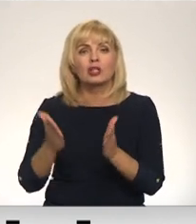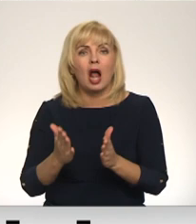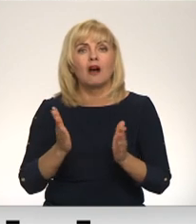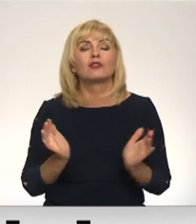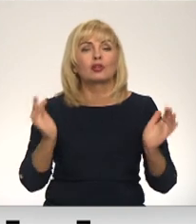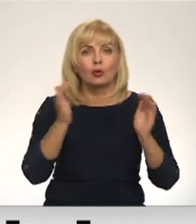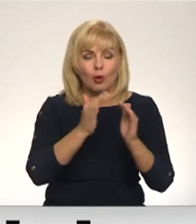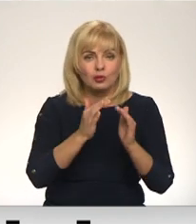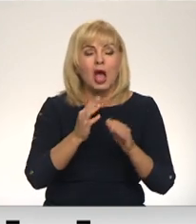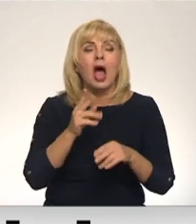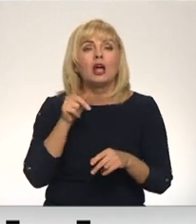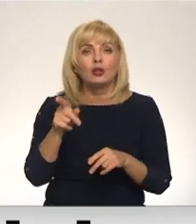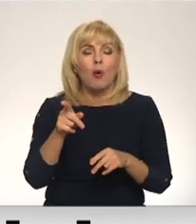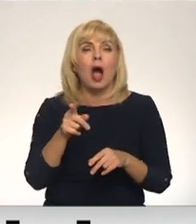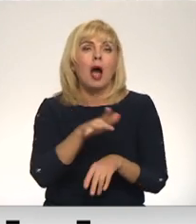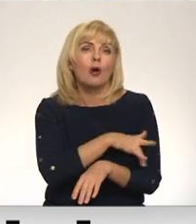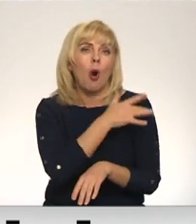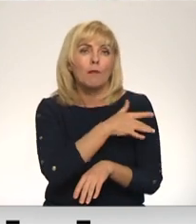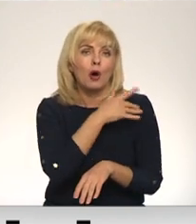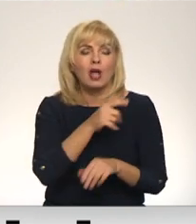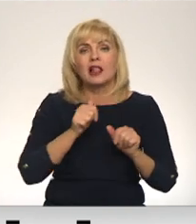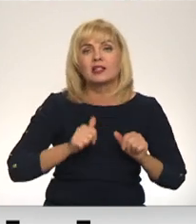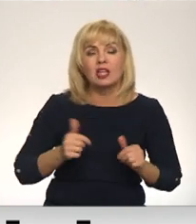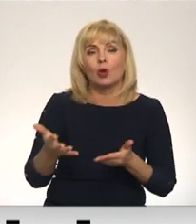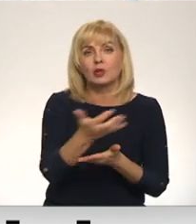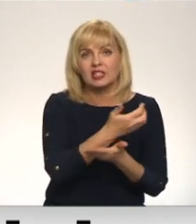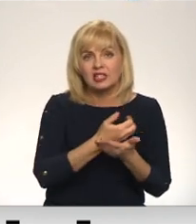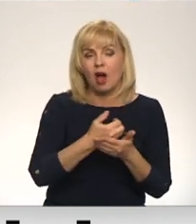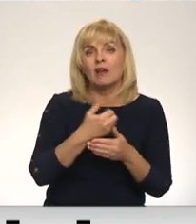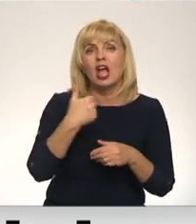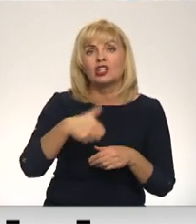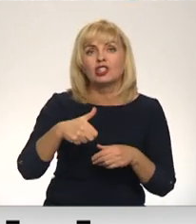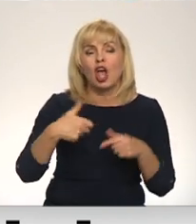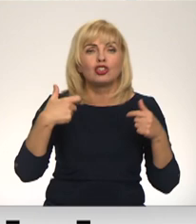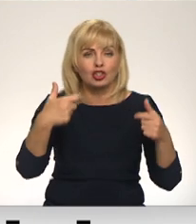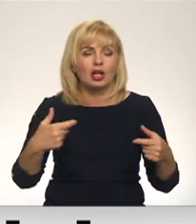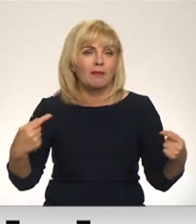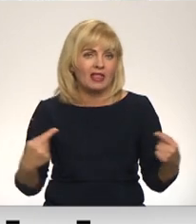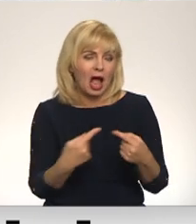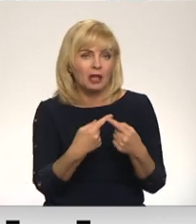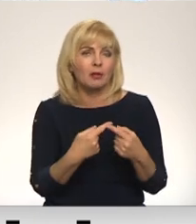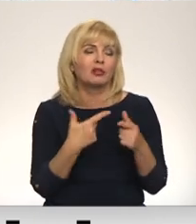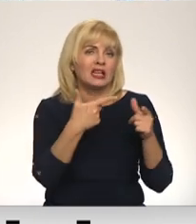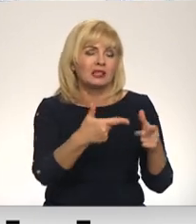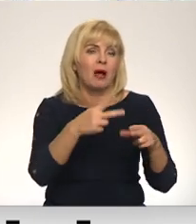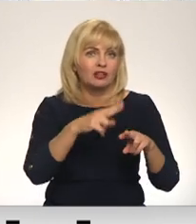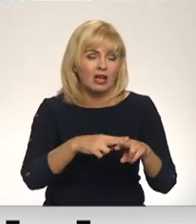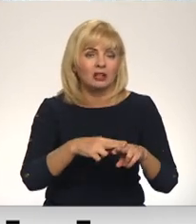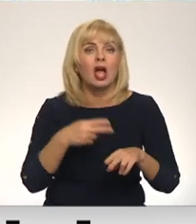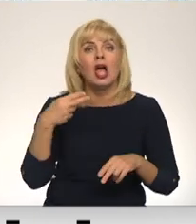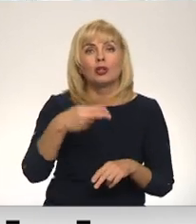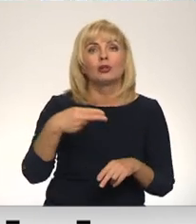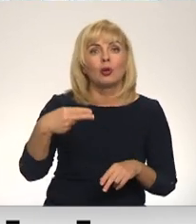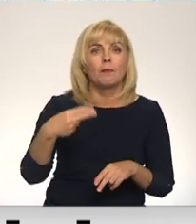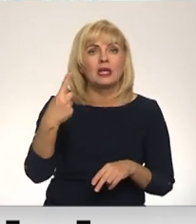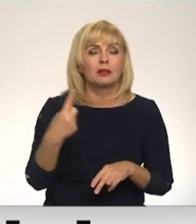pašvaldības komunālais dienests. Jau šā gada pāris nedēļās savākts ap 60 neatbilstošā vietā izmestas riepas, bet